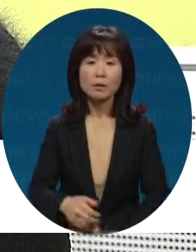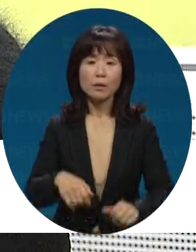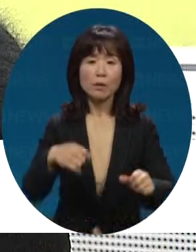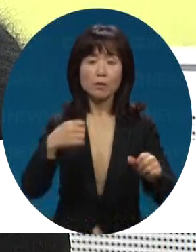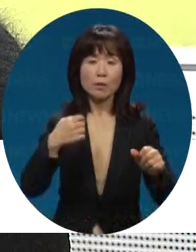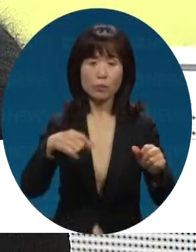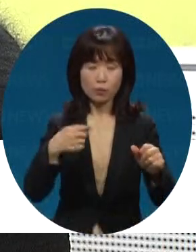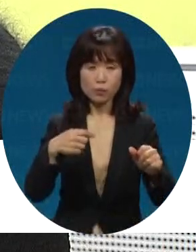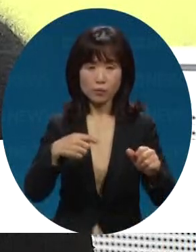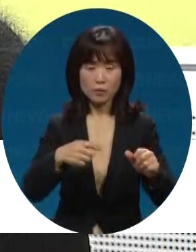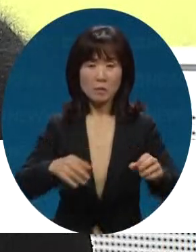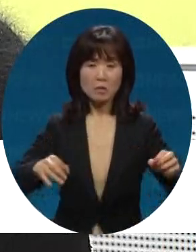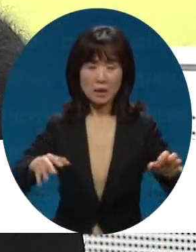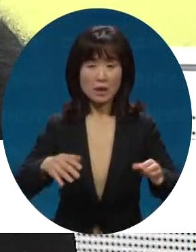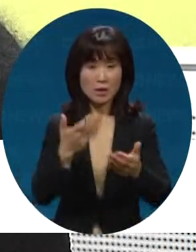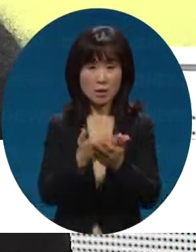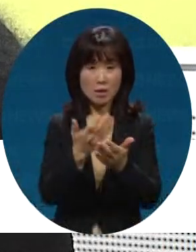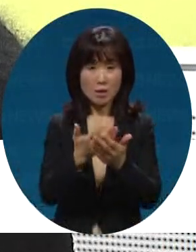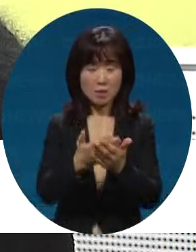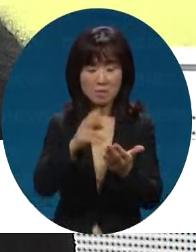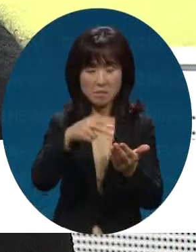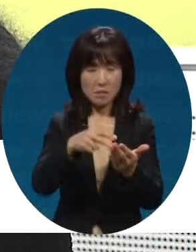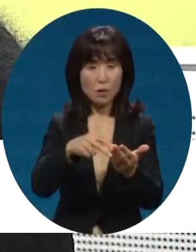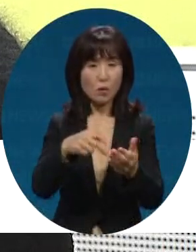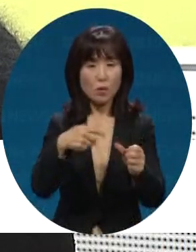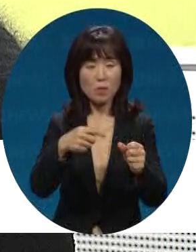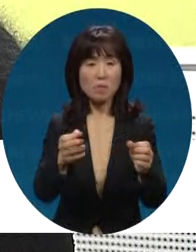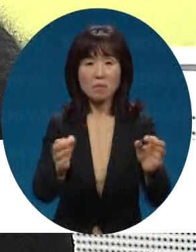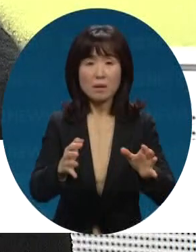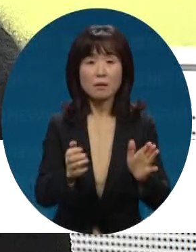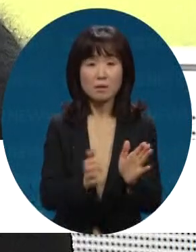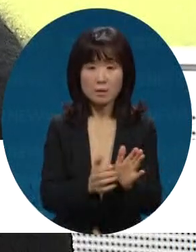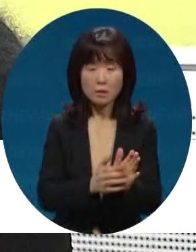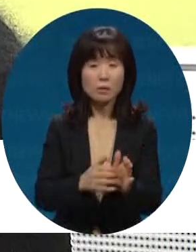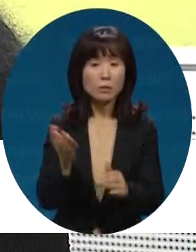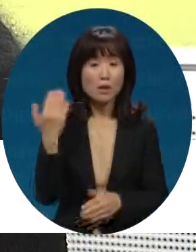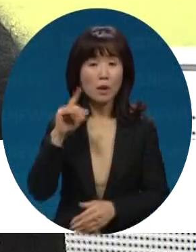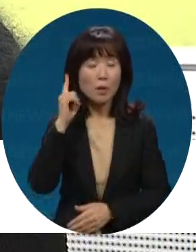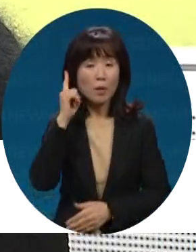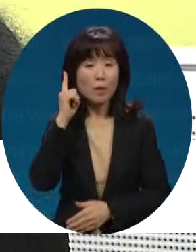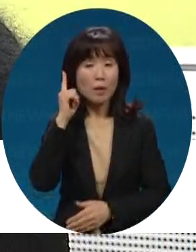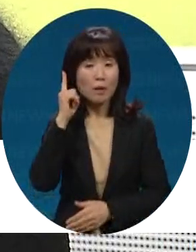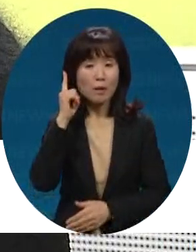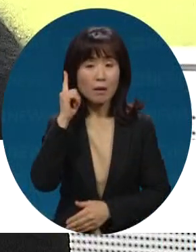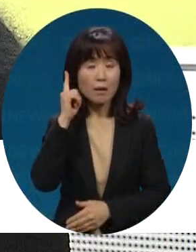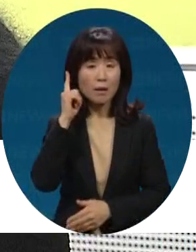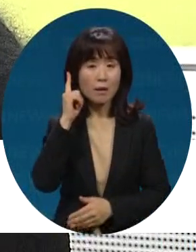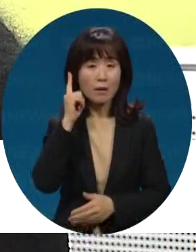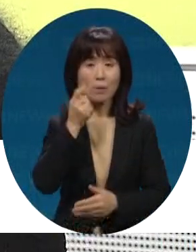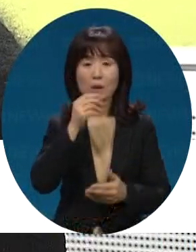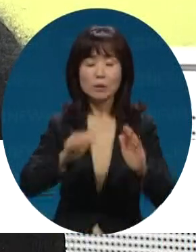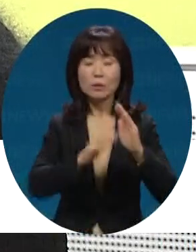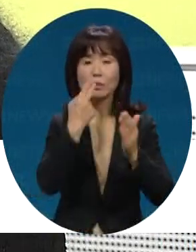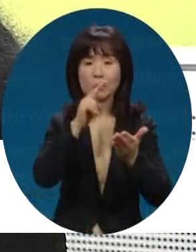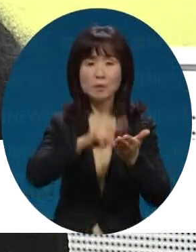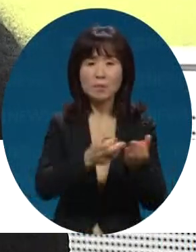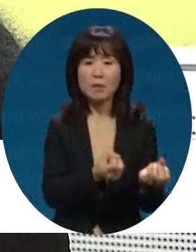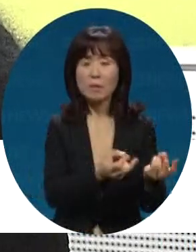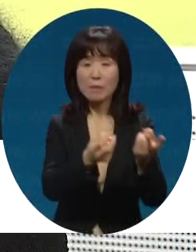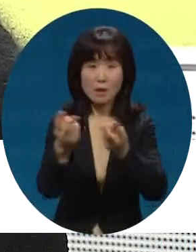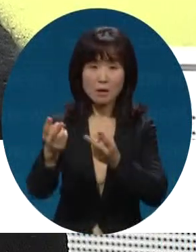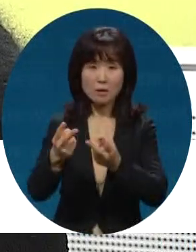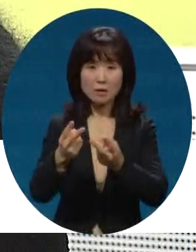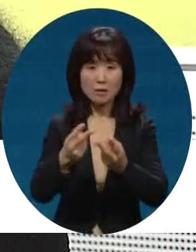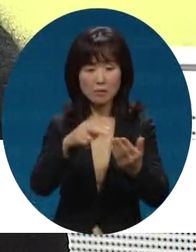정도로 그치는 경우가 많은데 최근에는 모바일 메시지로 이제 가정통신문이 발송이 돼요 그럼 사실 그거를